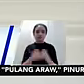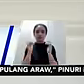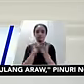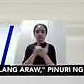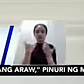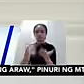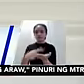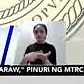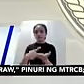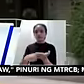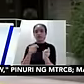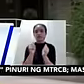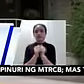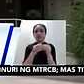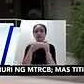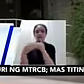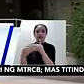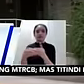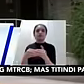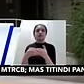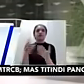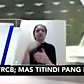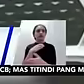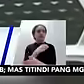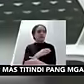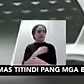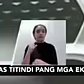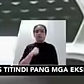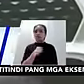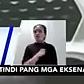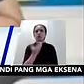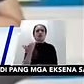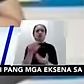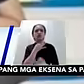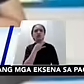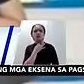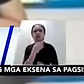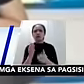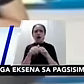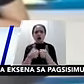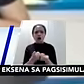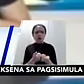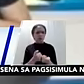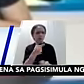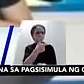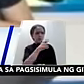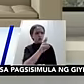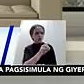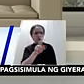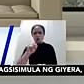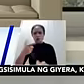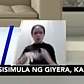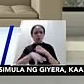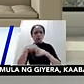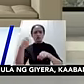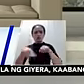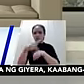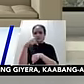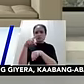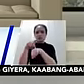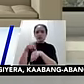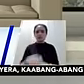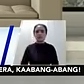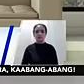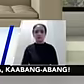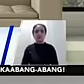Kamara at Justice Department. Gustong malaman ng Senado kung paano nakalabas ang mga Go at si Ong. Well, obviously may pera yan. May racket talaga